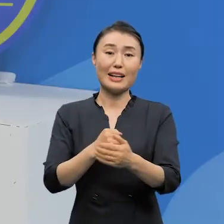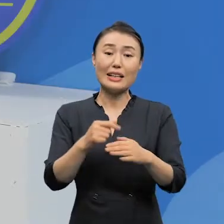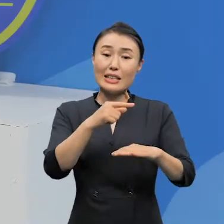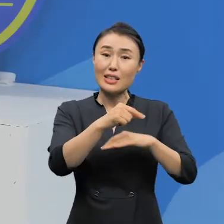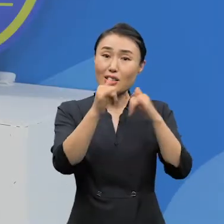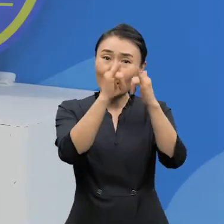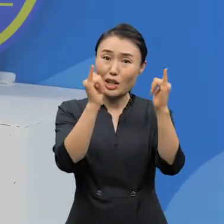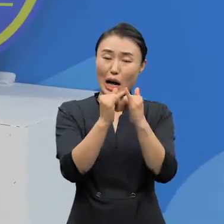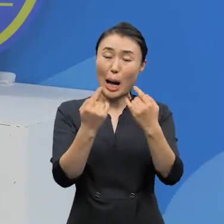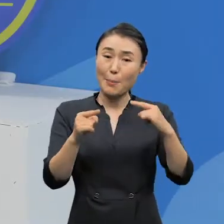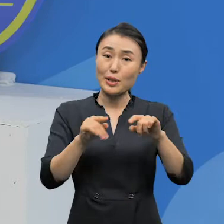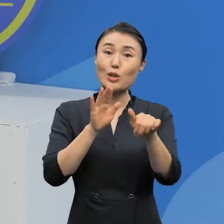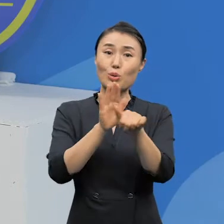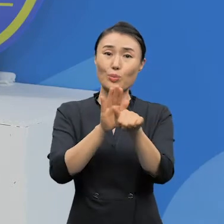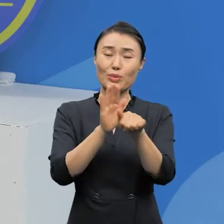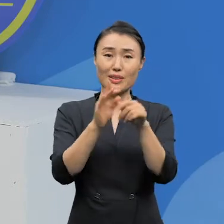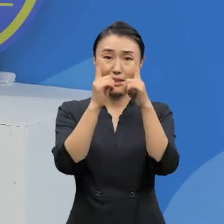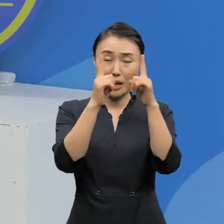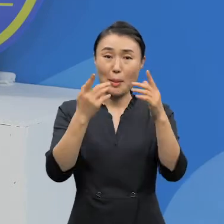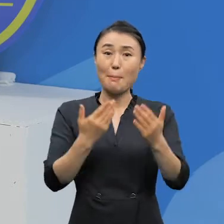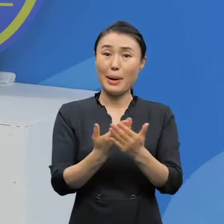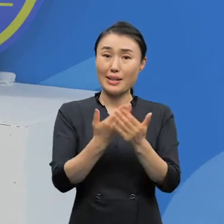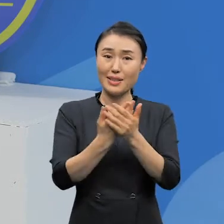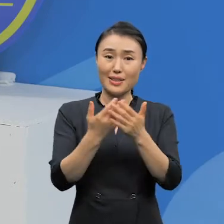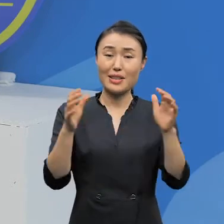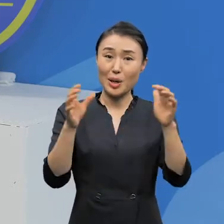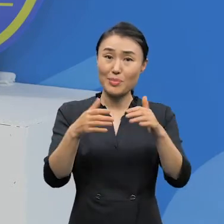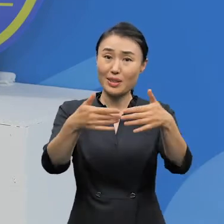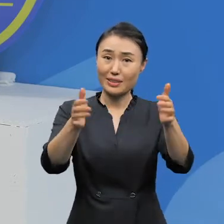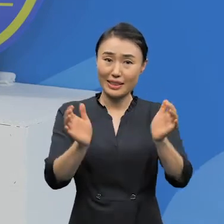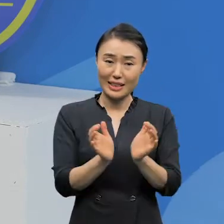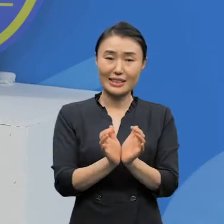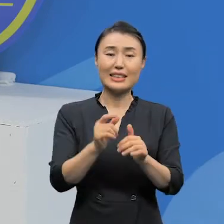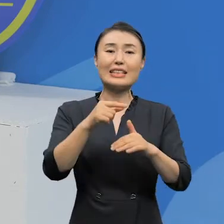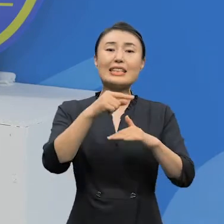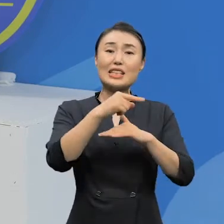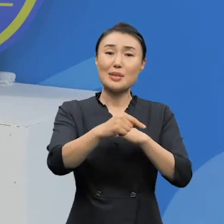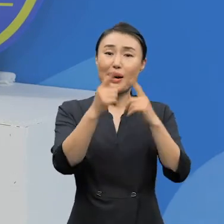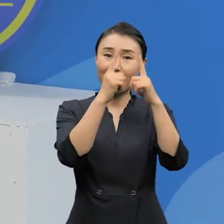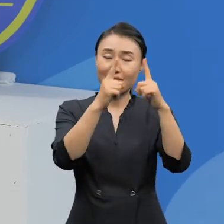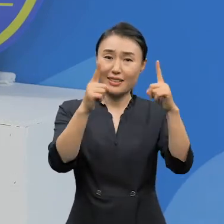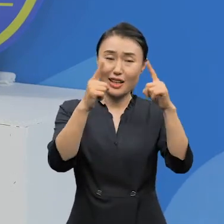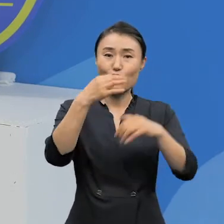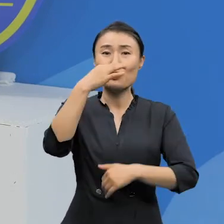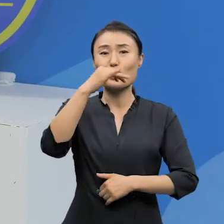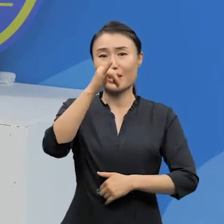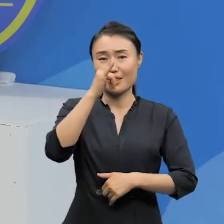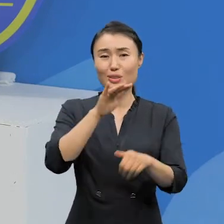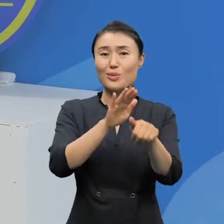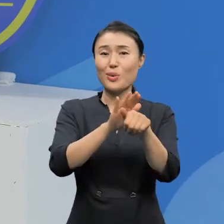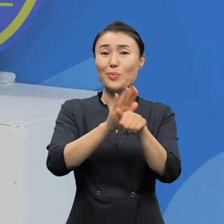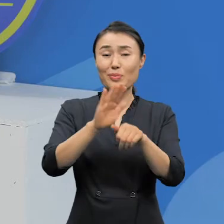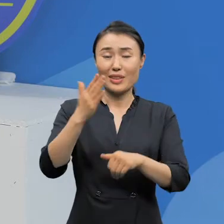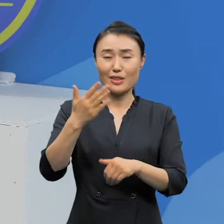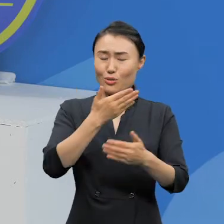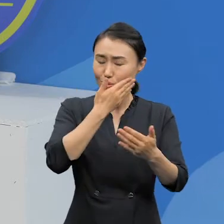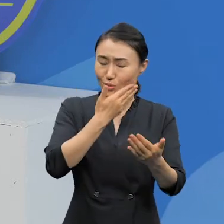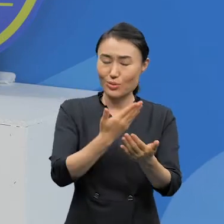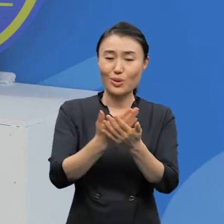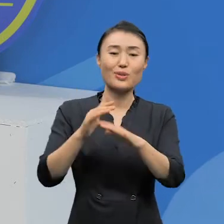지역사회가 함께 나서는 대학발전협력단이 지역대학 활성화에 실효성 있는 대책을 추진할 혁신 네트워크가 될